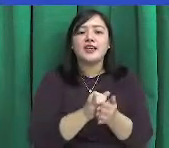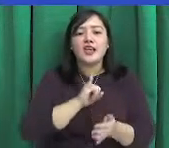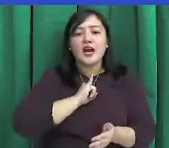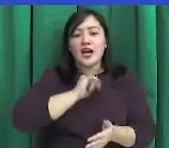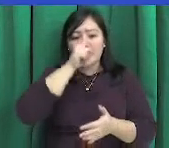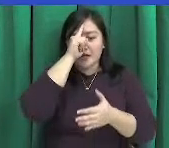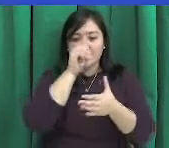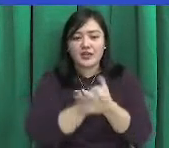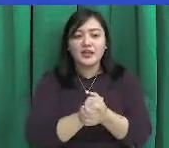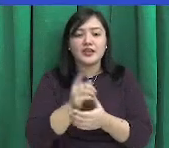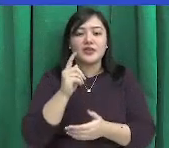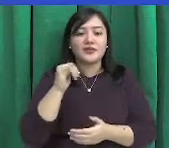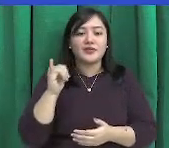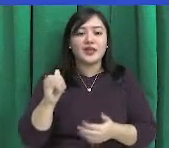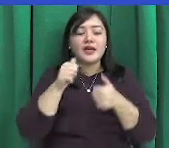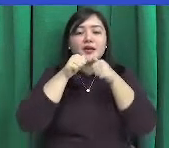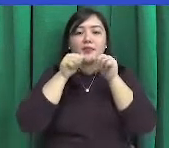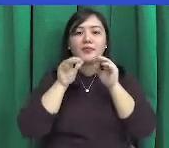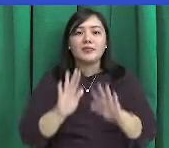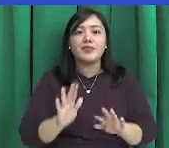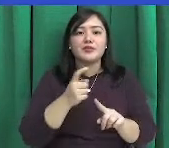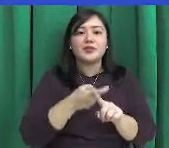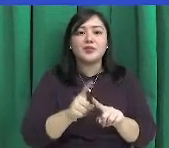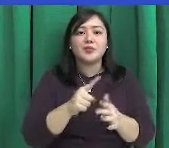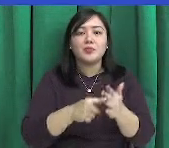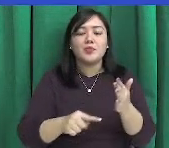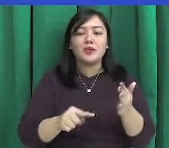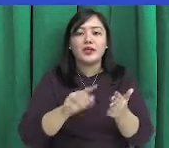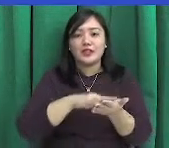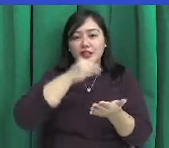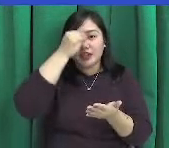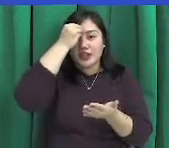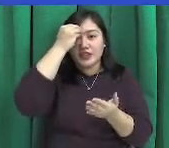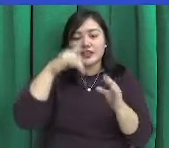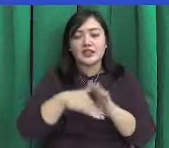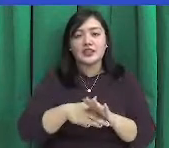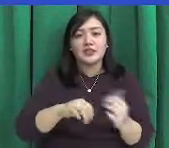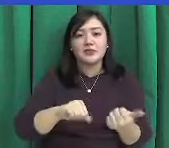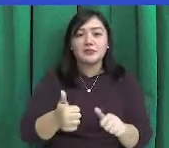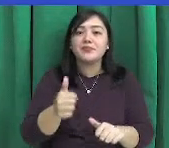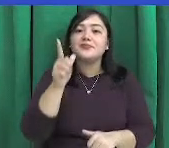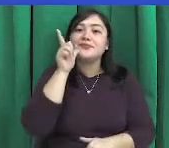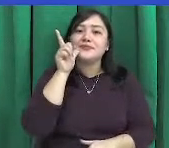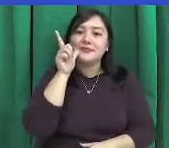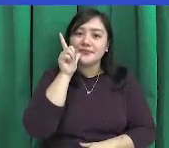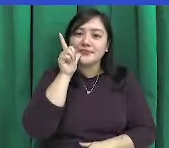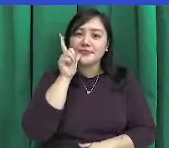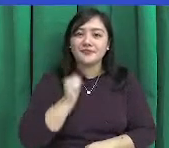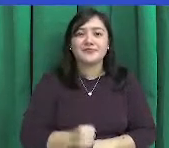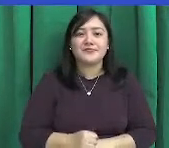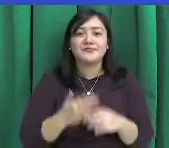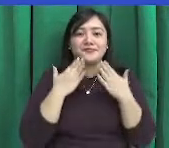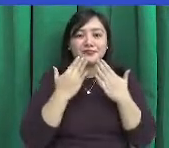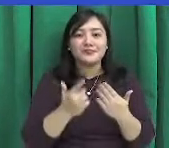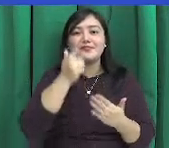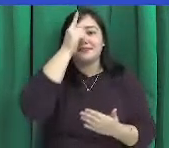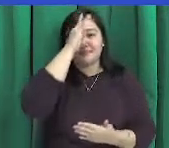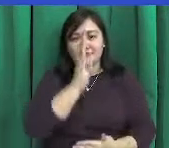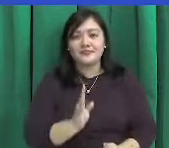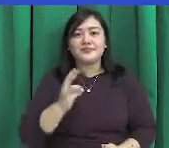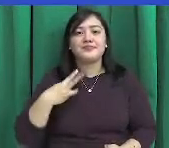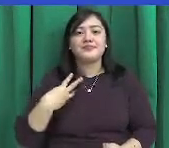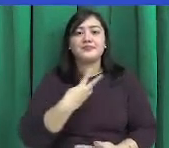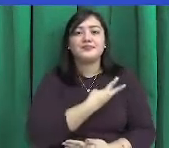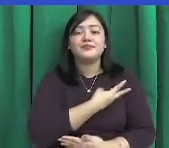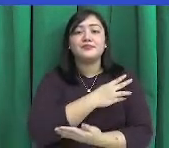maririnig nila mula po sa The Baptist Lunch. Kaya salamat mga kapatid, no, na tayo magiging pagpapala sa pamamagitan ng pag-share